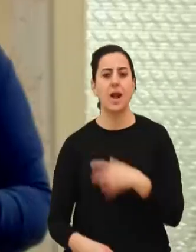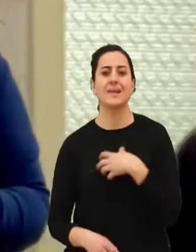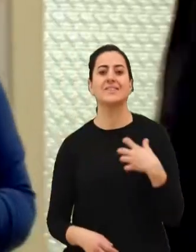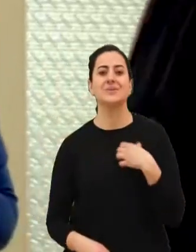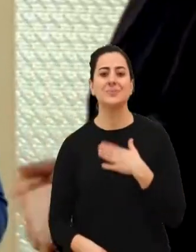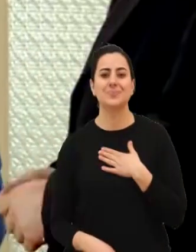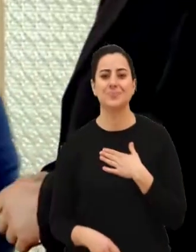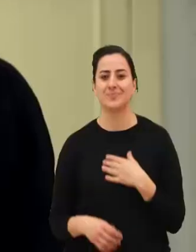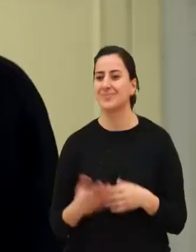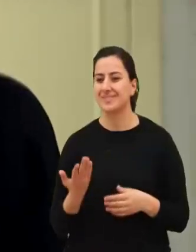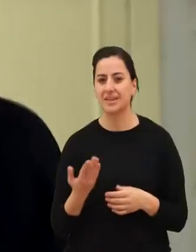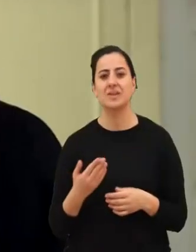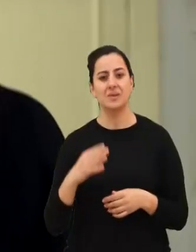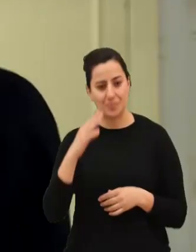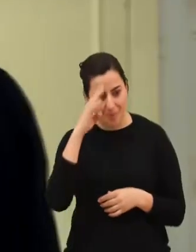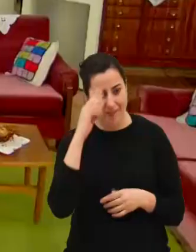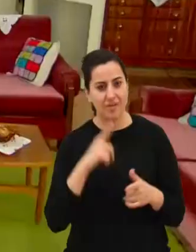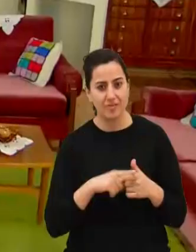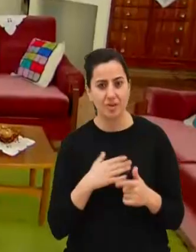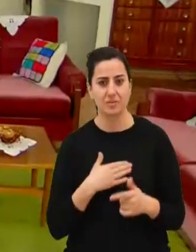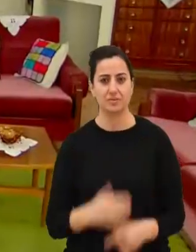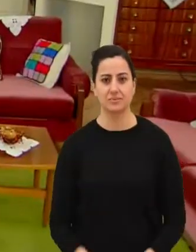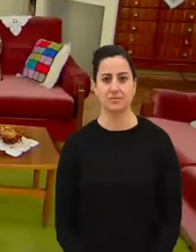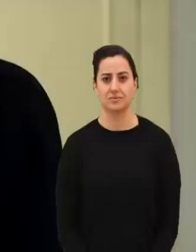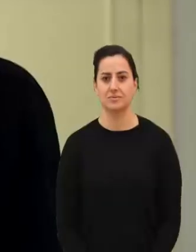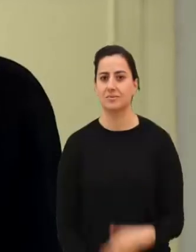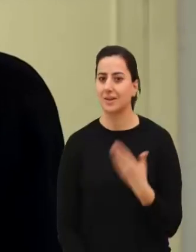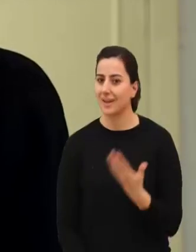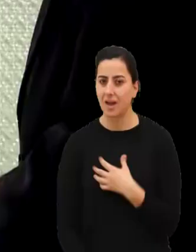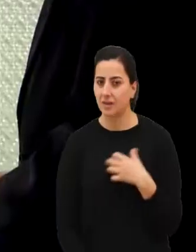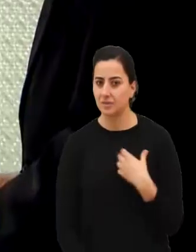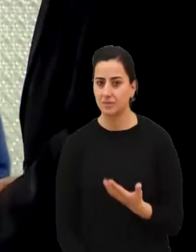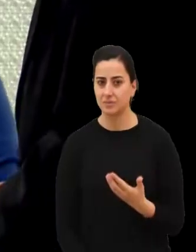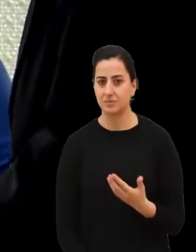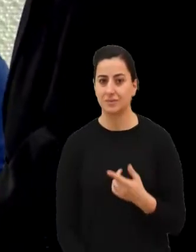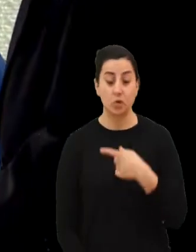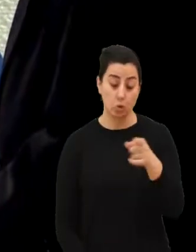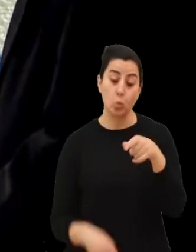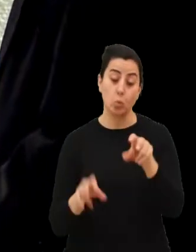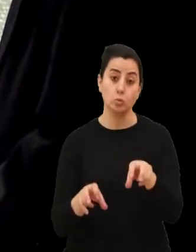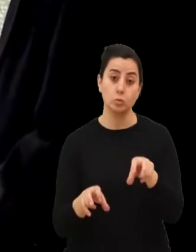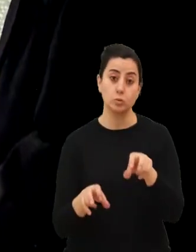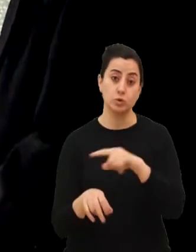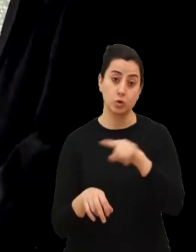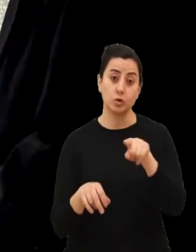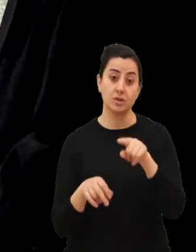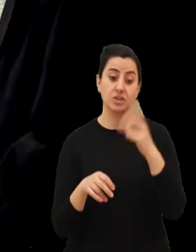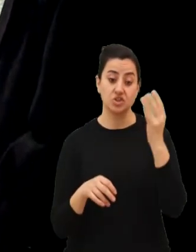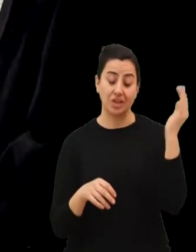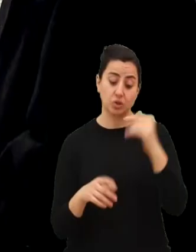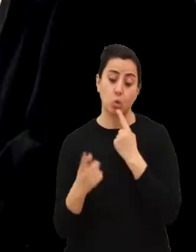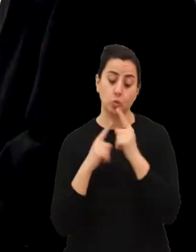Anneciğim. Canım. Merhaba Fatu anne. Merhaba evladım. Hayırdır anne? Geç şuraya otur. Şöyle otur, nişanlın